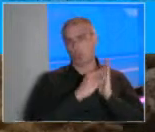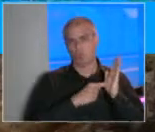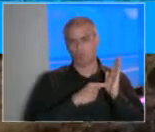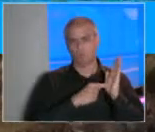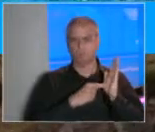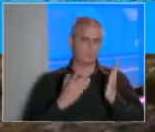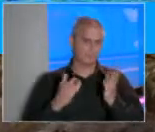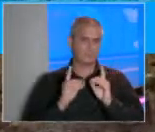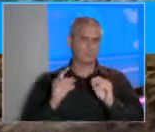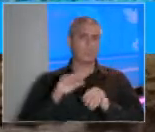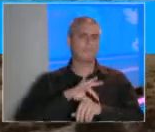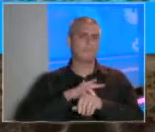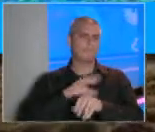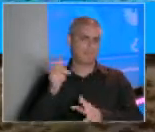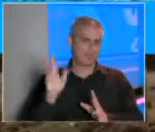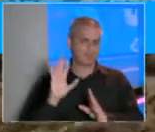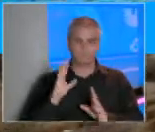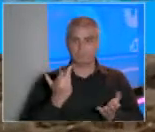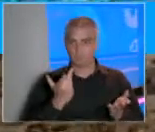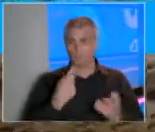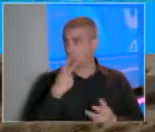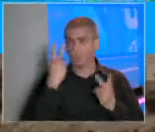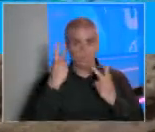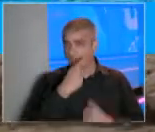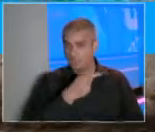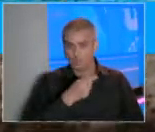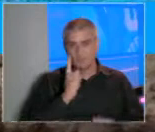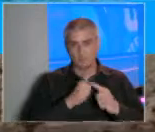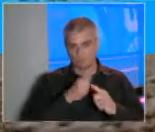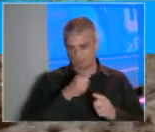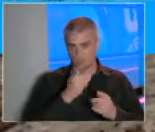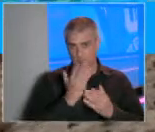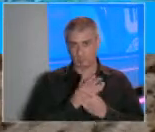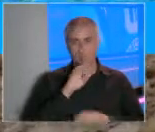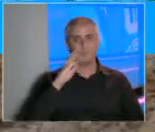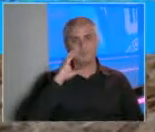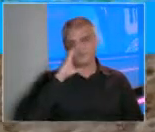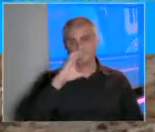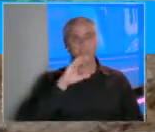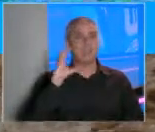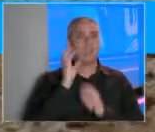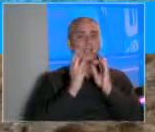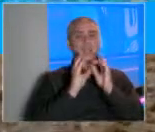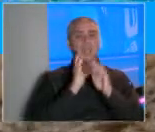אלא דרך עניינים מנהליים, ומה שישב לנגד עיניו, זה בדיוק התיק שלנו של מצפה קרמים.